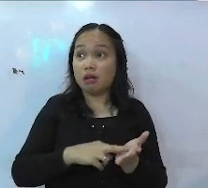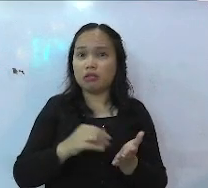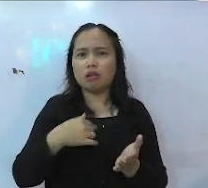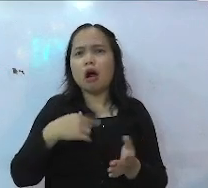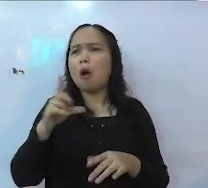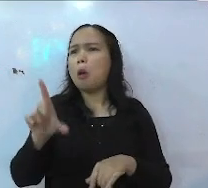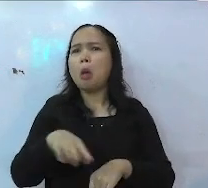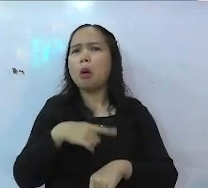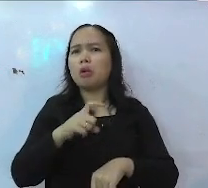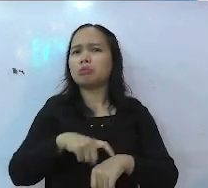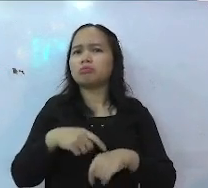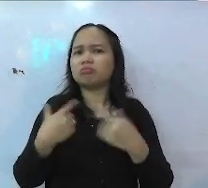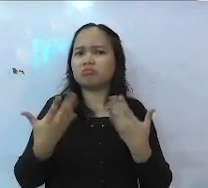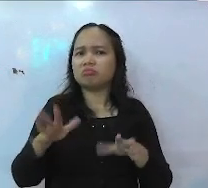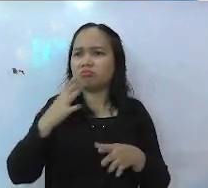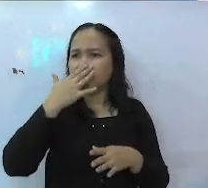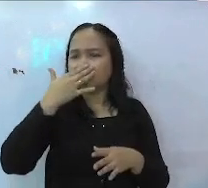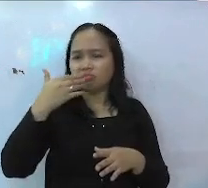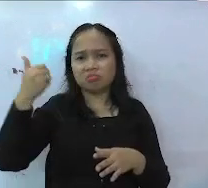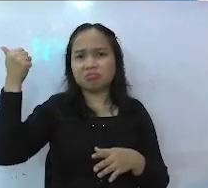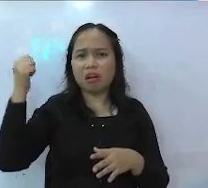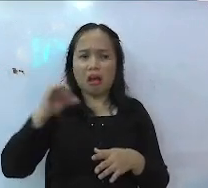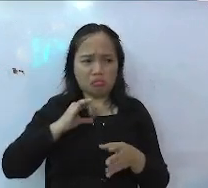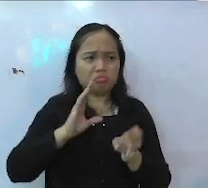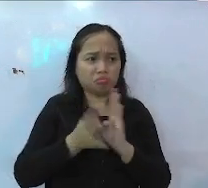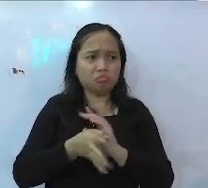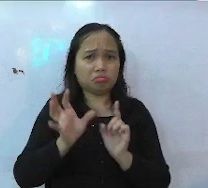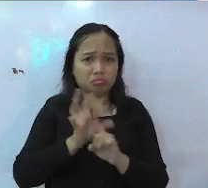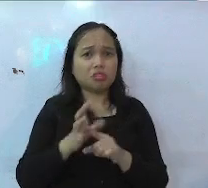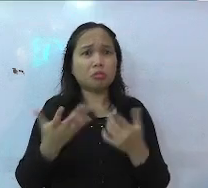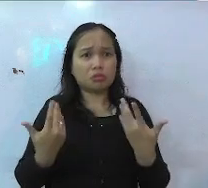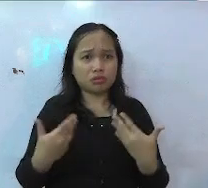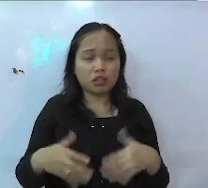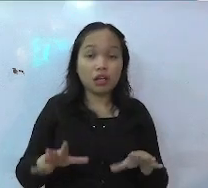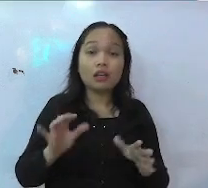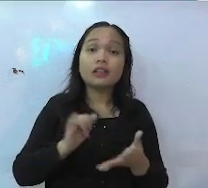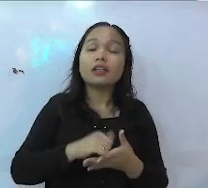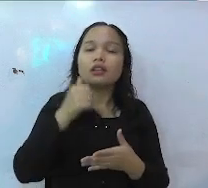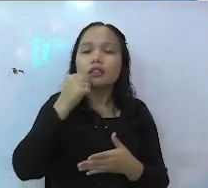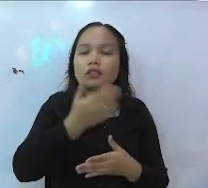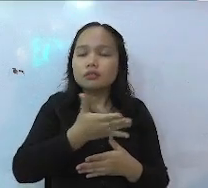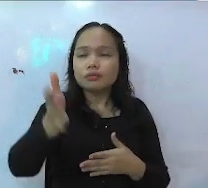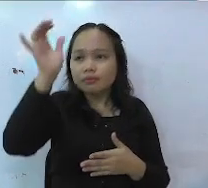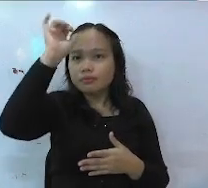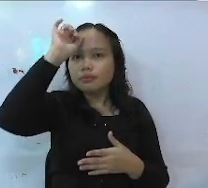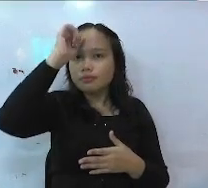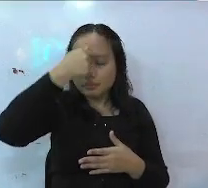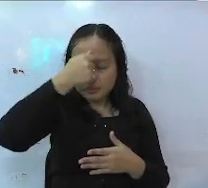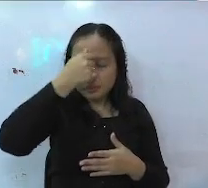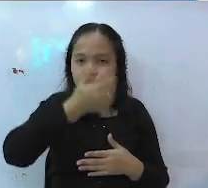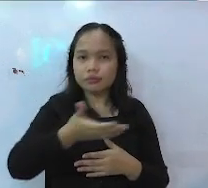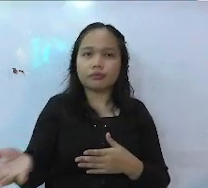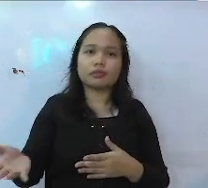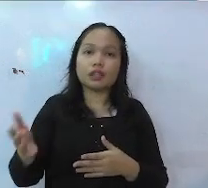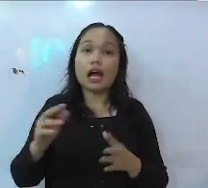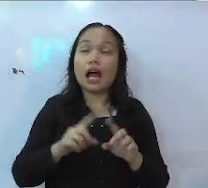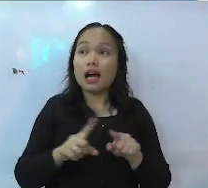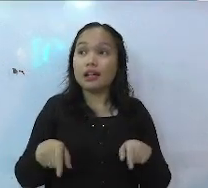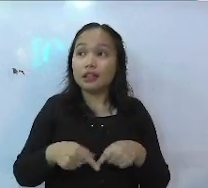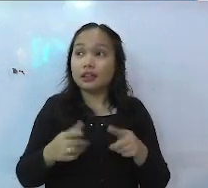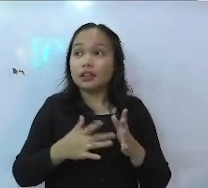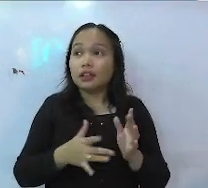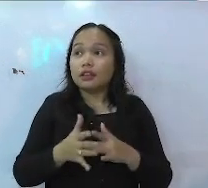panalo sa title na yan kilala na siya doon kilala na siya sa title na yon yan ang tatandaan niyo young people Bilang isang kristiyanong